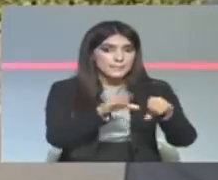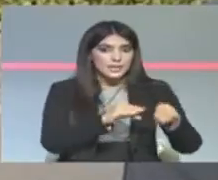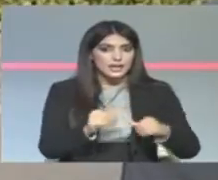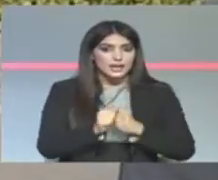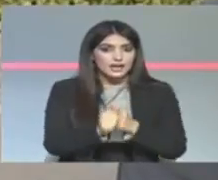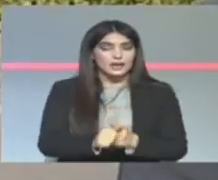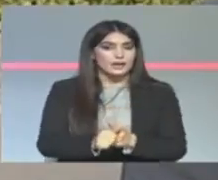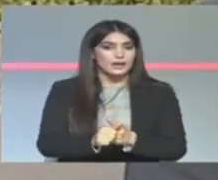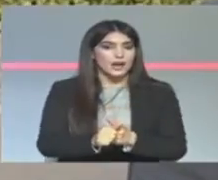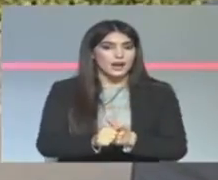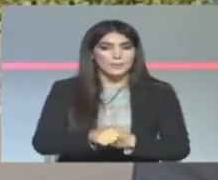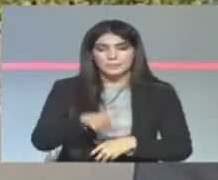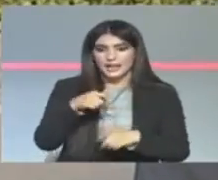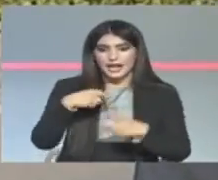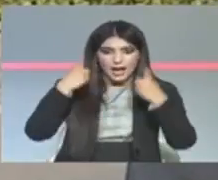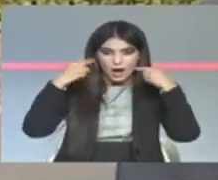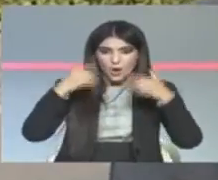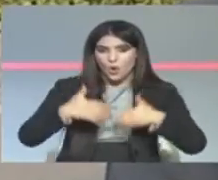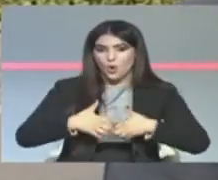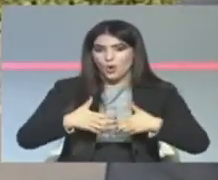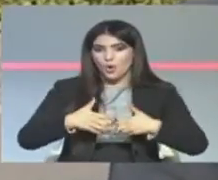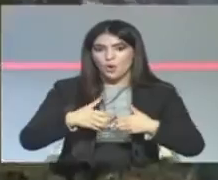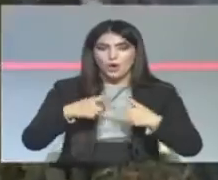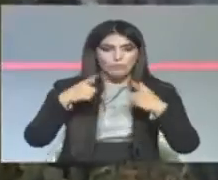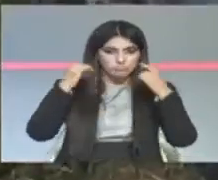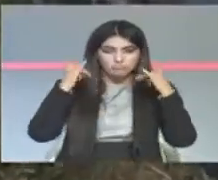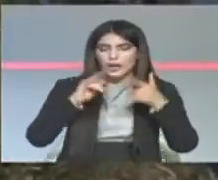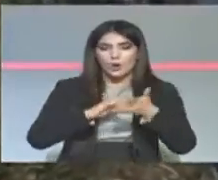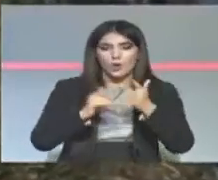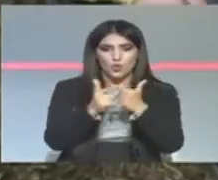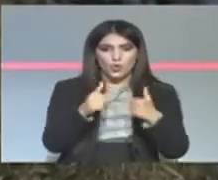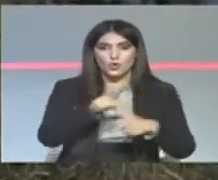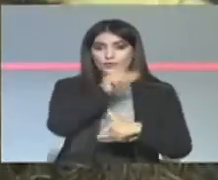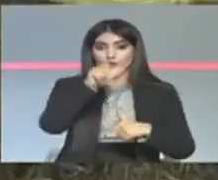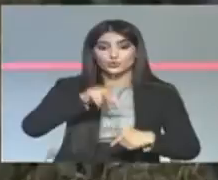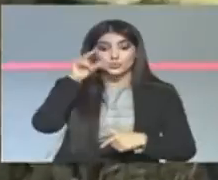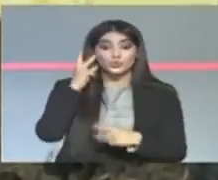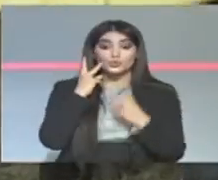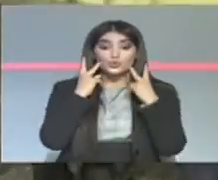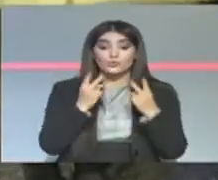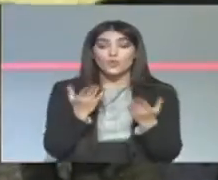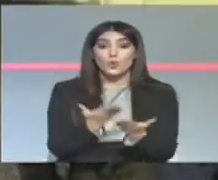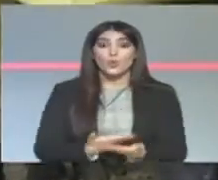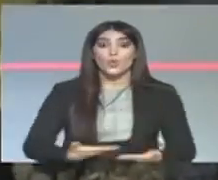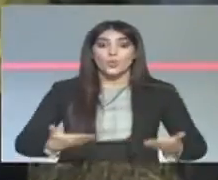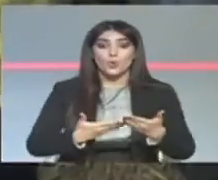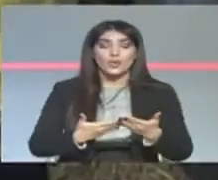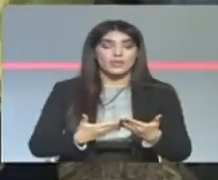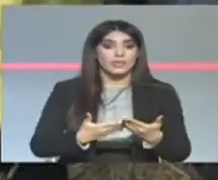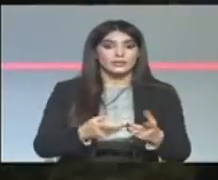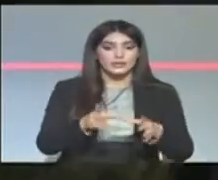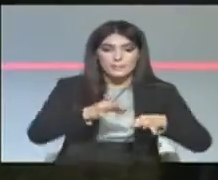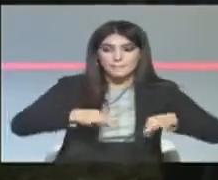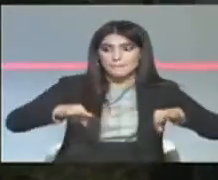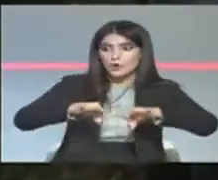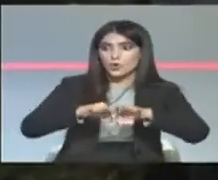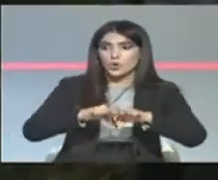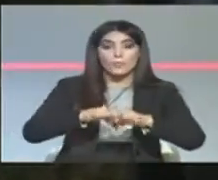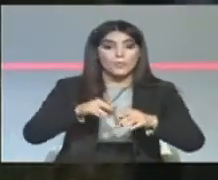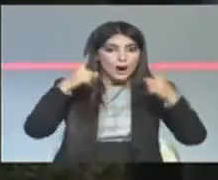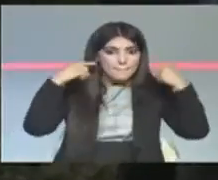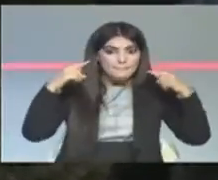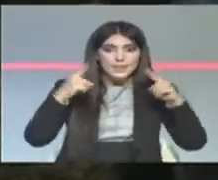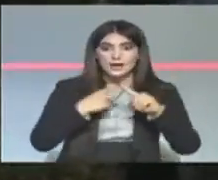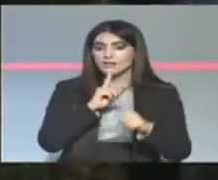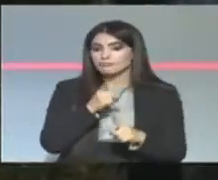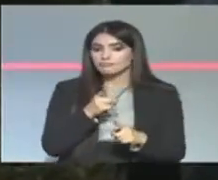تسمين العجول بالعجول منها بكامل الطلب الجمهوريه في بيشوفوا الوضعيه ان تعلم ان ولا شيء قديش من اجل معناها متوفر في ال